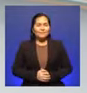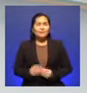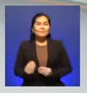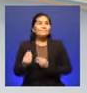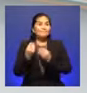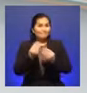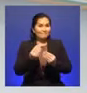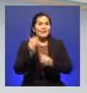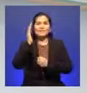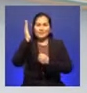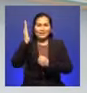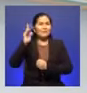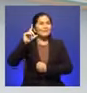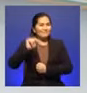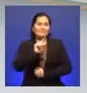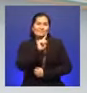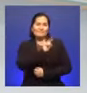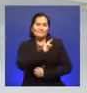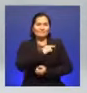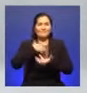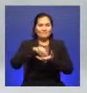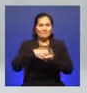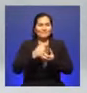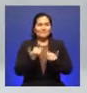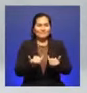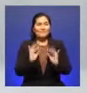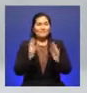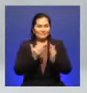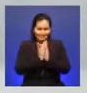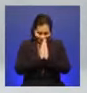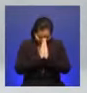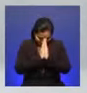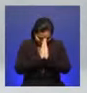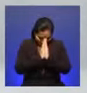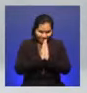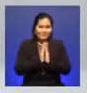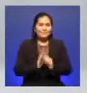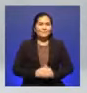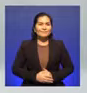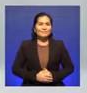คืนให้กับคุณพิธีกรนะคะต้องขอขอบคุณมากค่ะขอบคุณและสวัสดีค่ะ